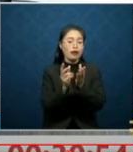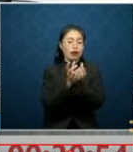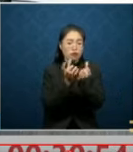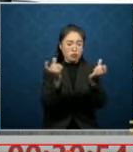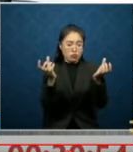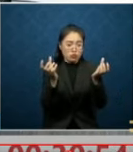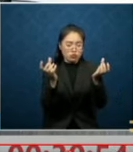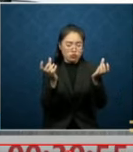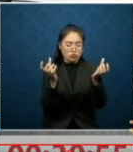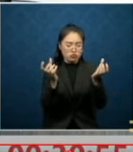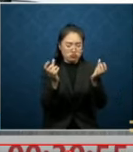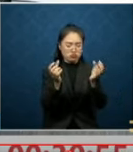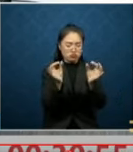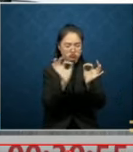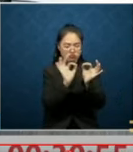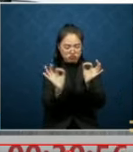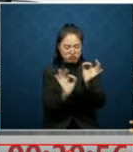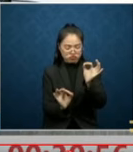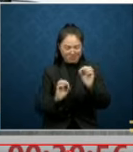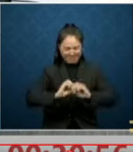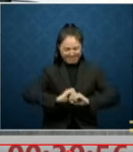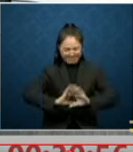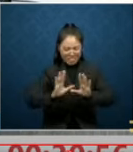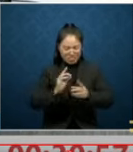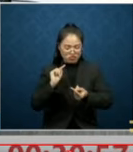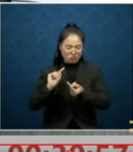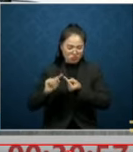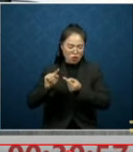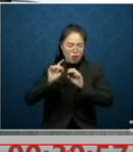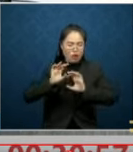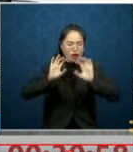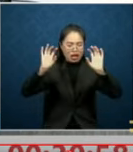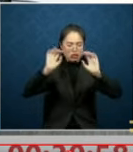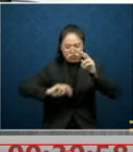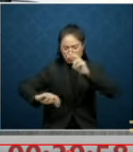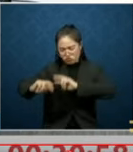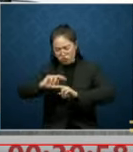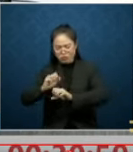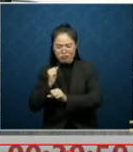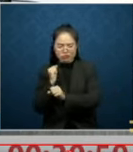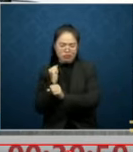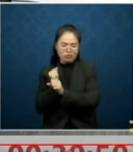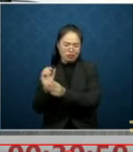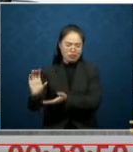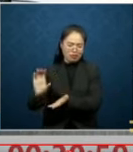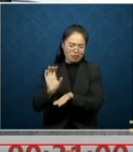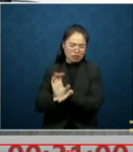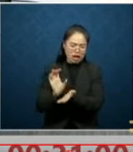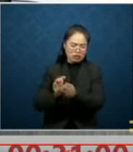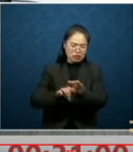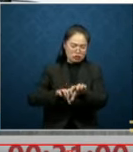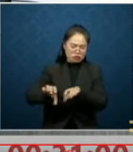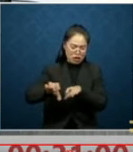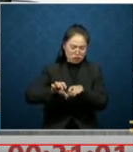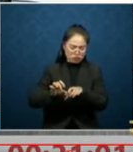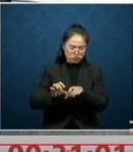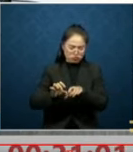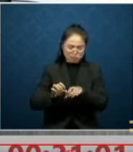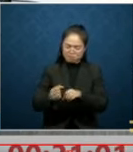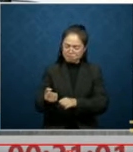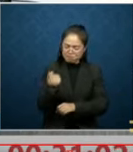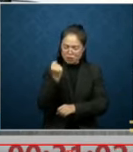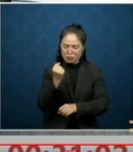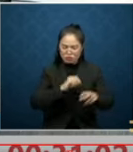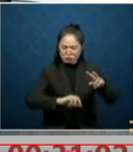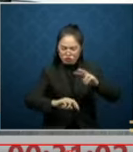ครับว่ามาตรา62ว่ารัฐต้องรักษาวินัยการเงินการคลังอย่างเคร่งครัดเพื่อให้ฐานะทางการเงินการคลังมีเสถียรภาพ